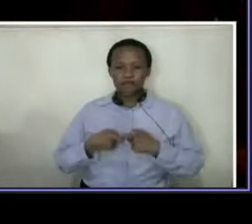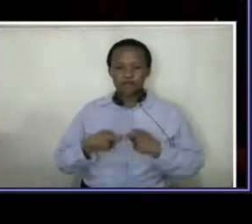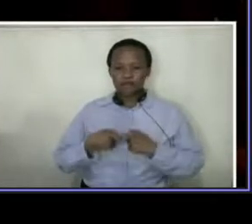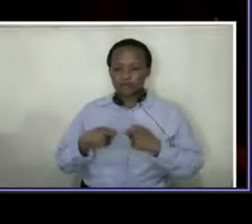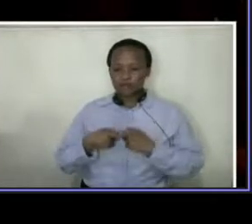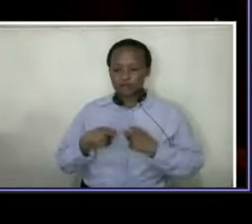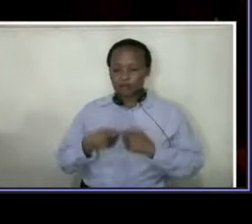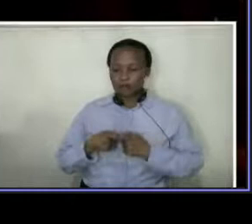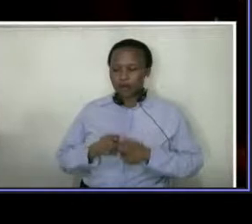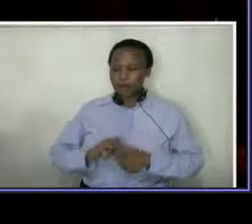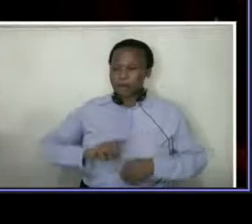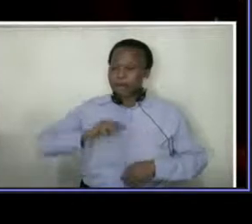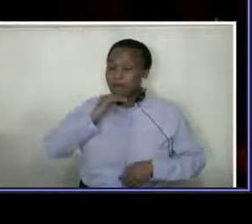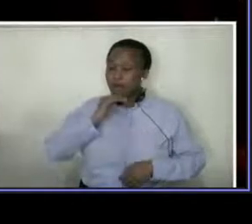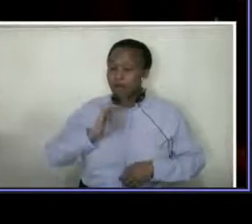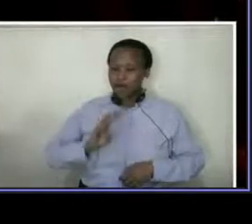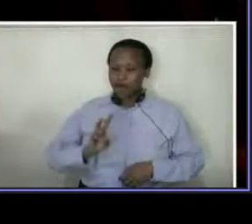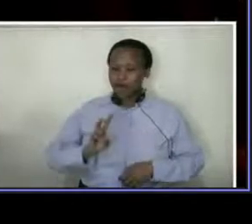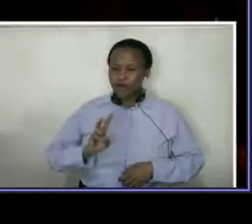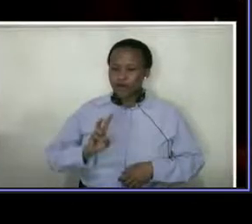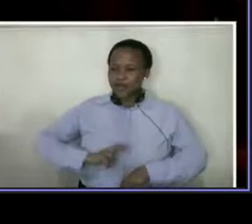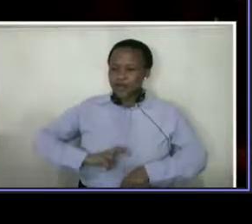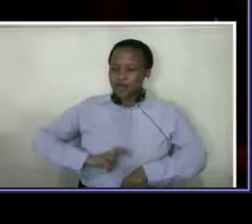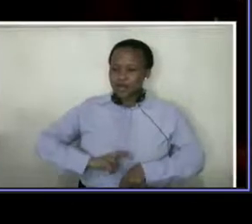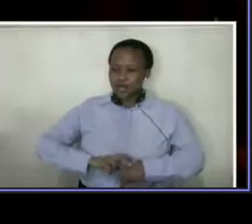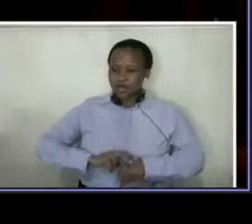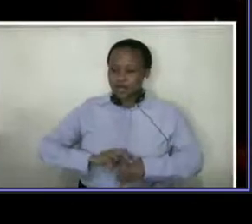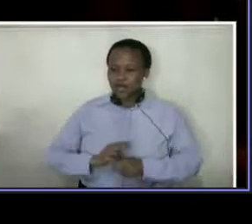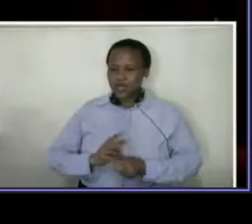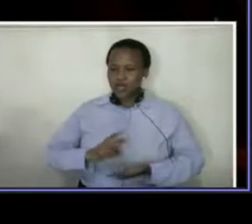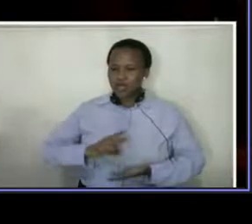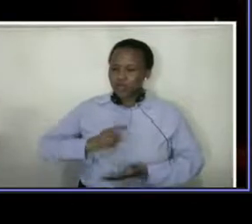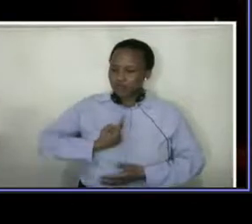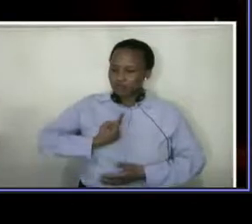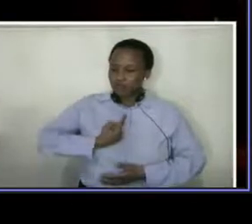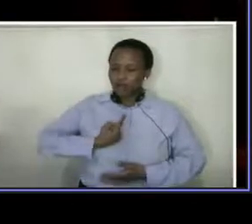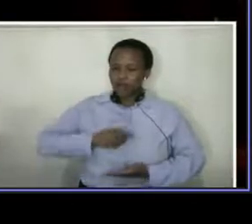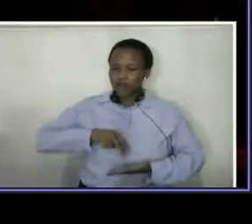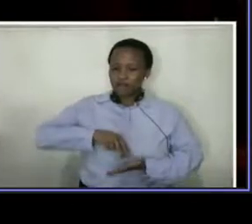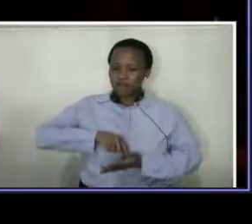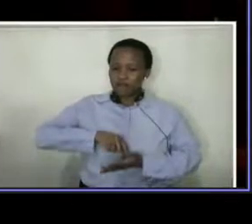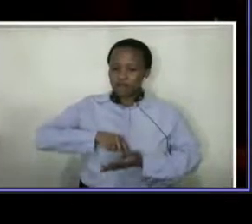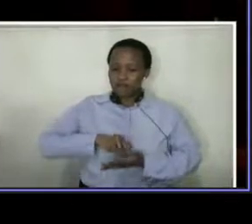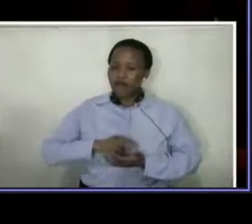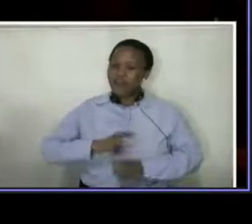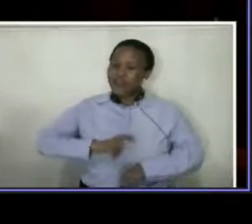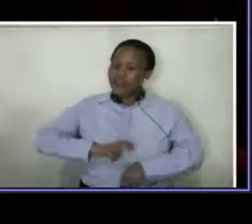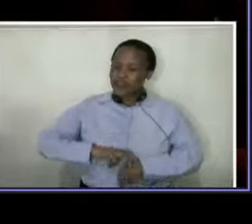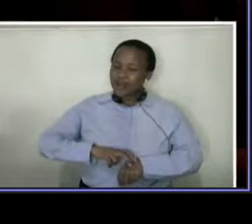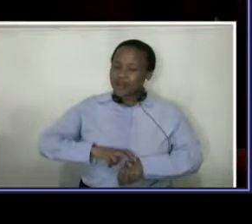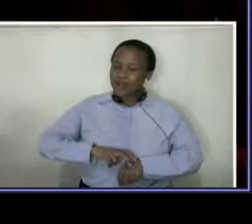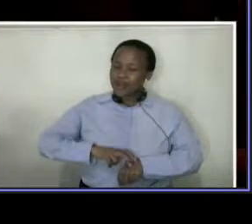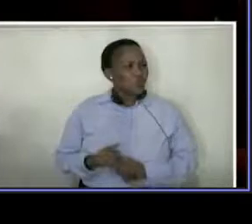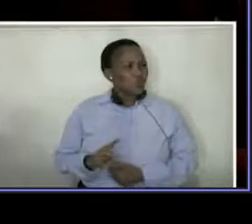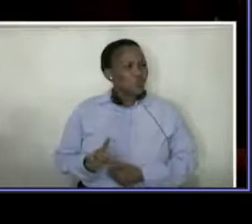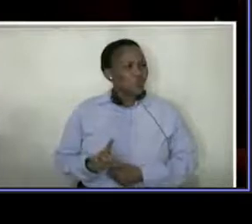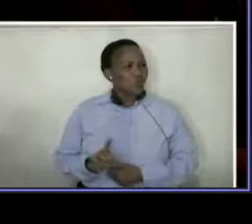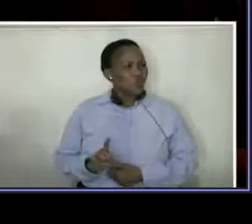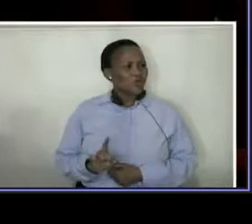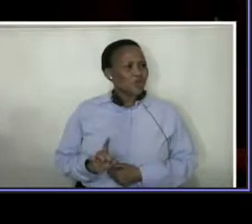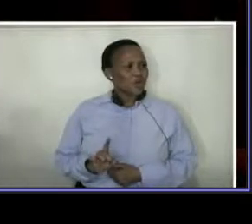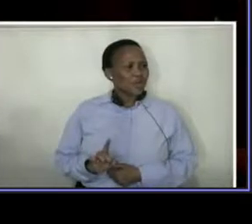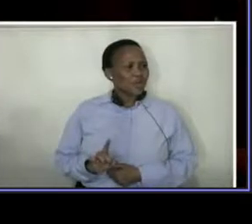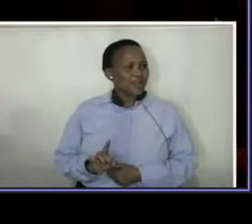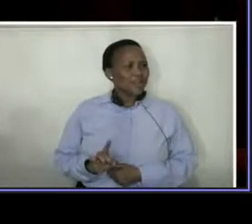sethemba ukuba le ndlu izonquma ukungqongqoshwa kakhokta nozwakabo, bake benze izethulo zezomthetho ezizovikela